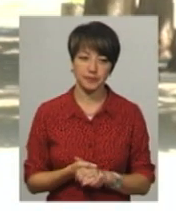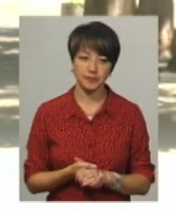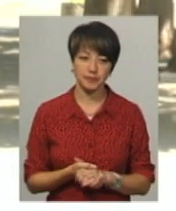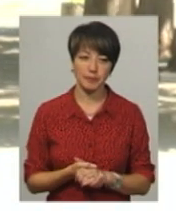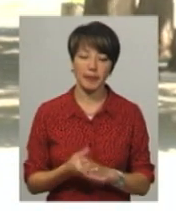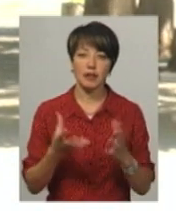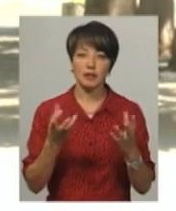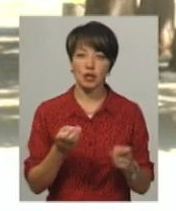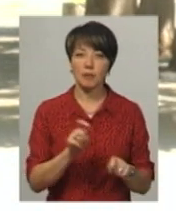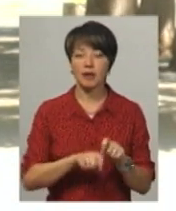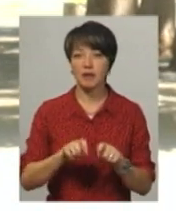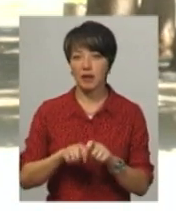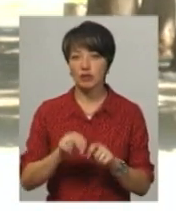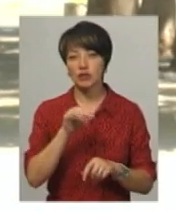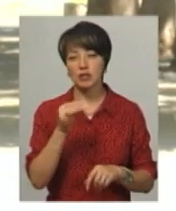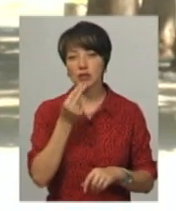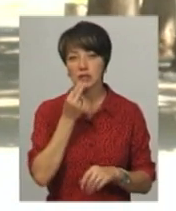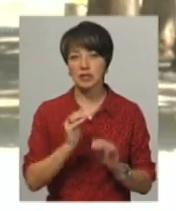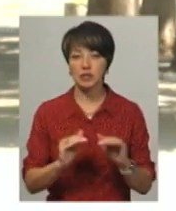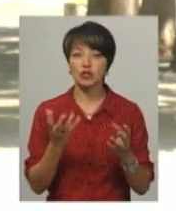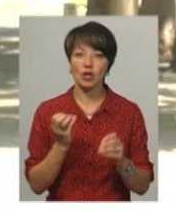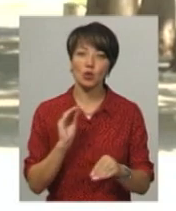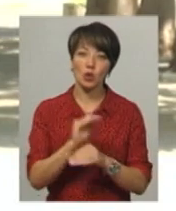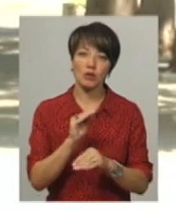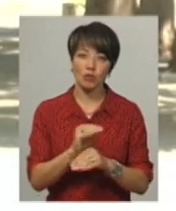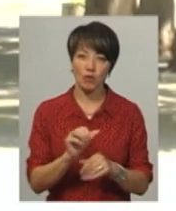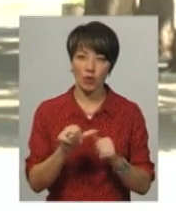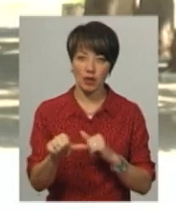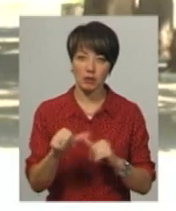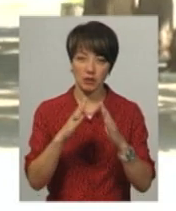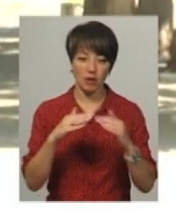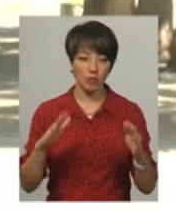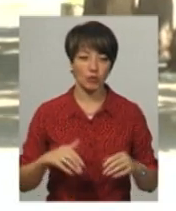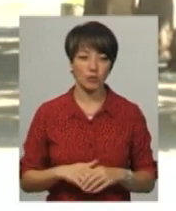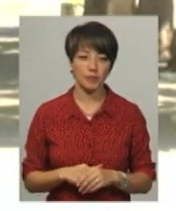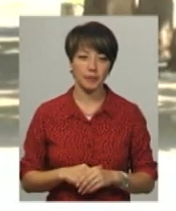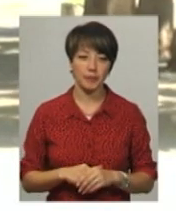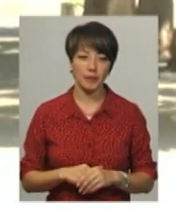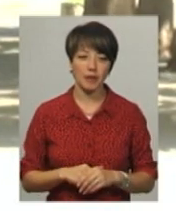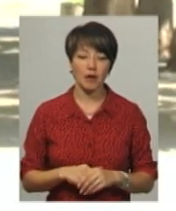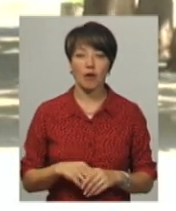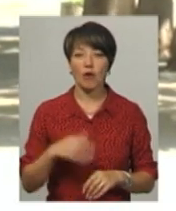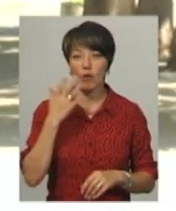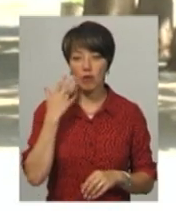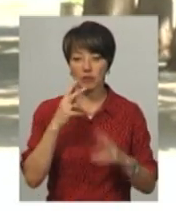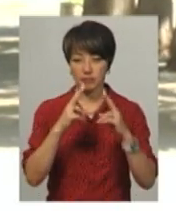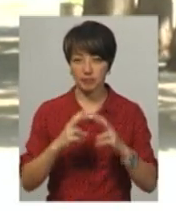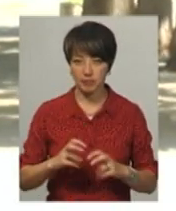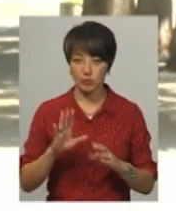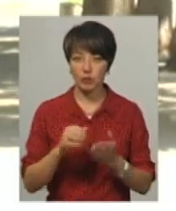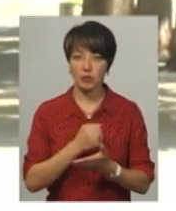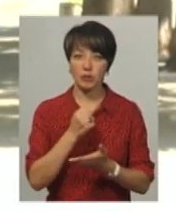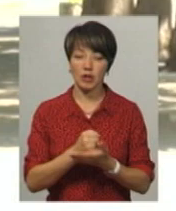того, перевіряється інформація, чи харчувались дітки ще десь, окрім самого табору. Після проведення відповідних досліджень